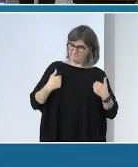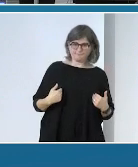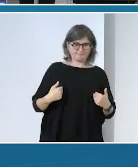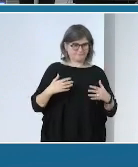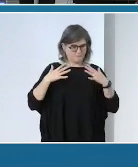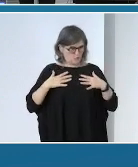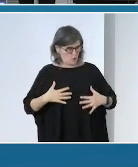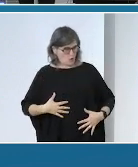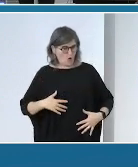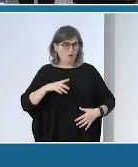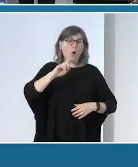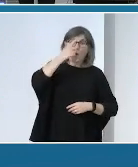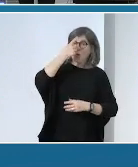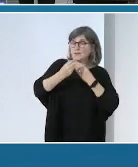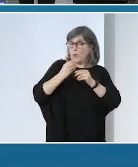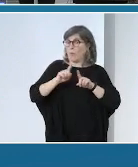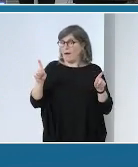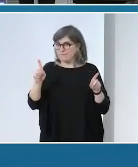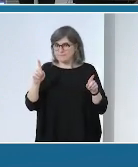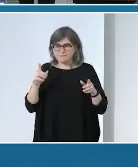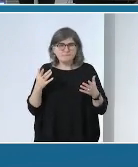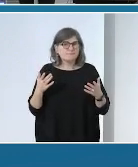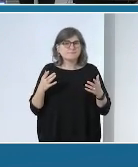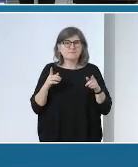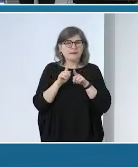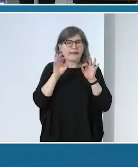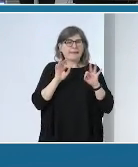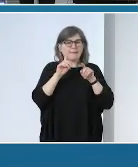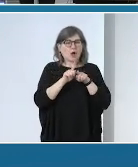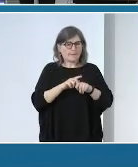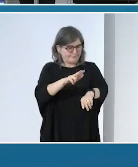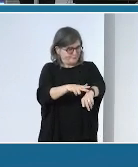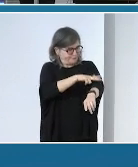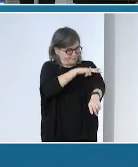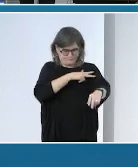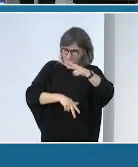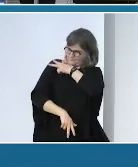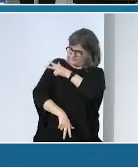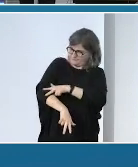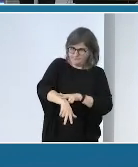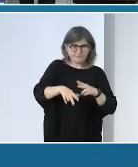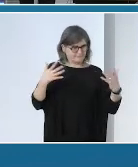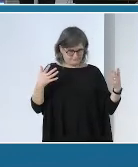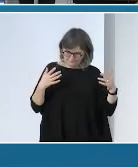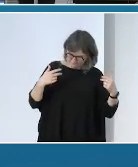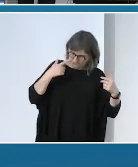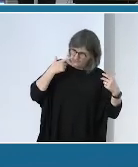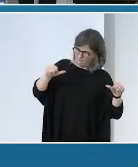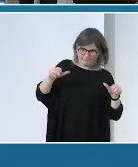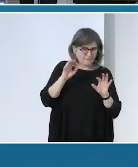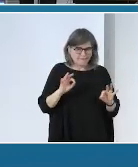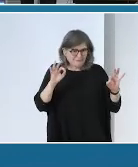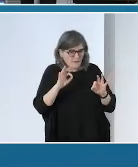non. On n'a pas de capteur proprioceptif visible comme ça à l'œil